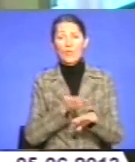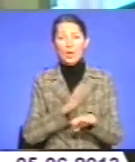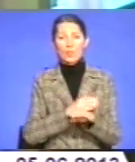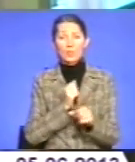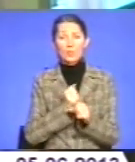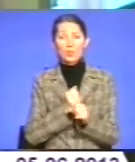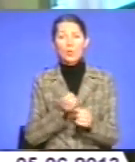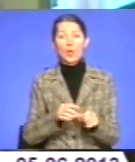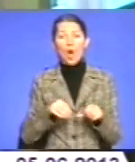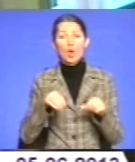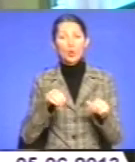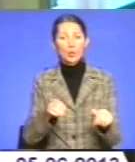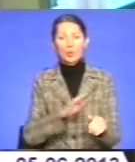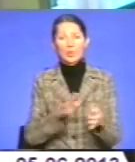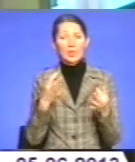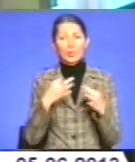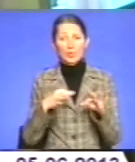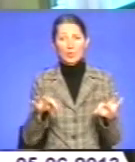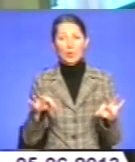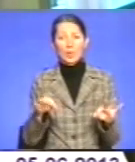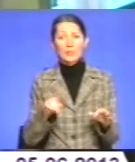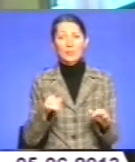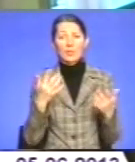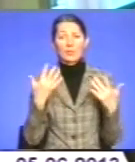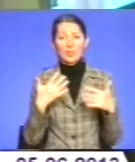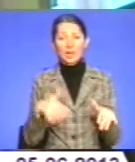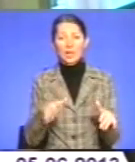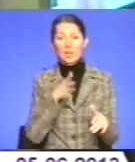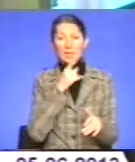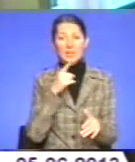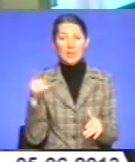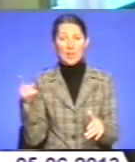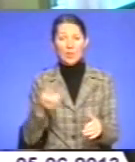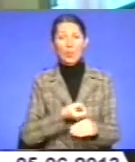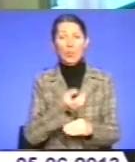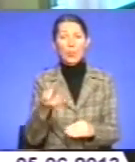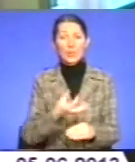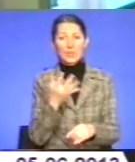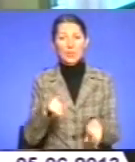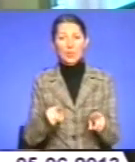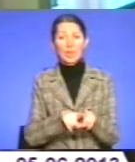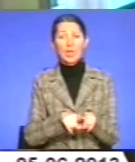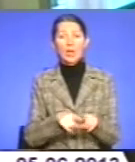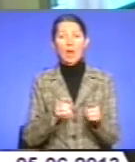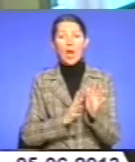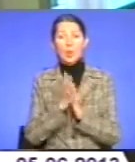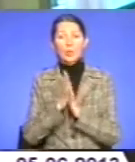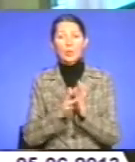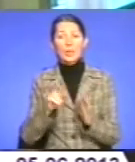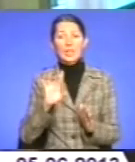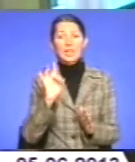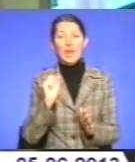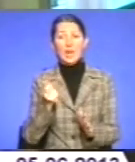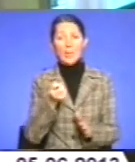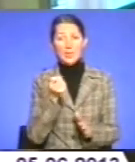ґрунту не дозволила і втратою термінів посіву таких культур, як яра пшениця, яра ячмінь,